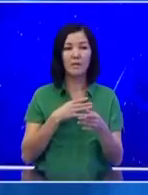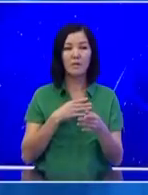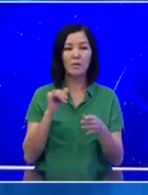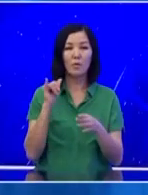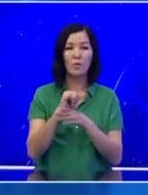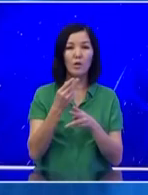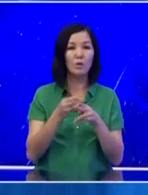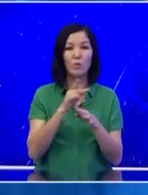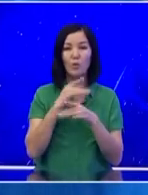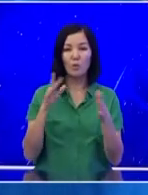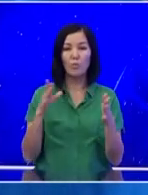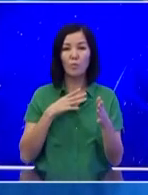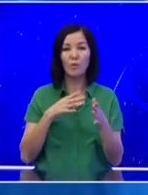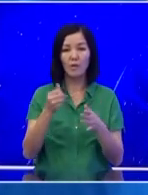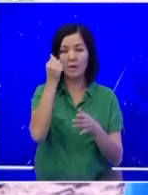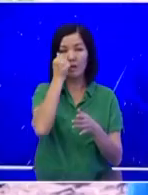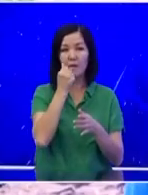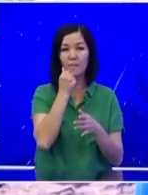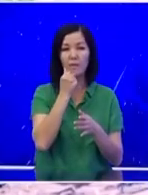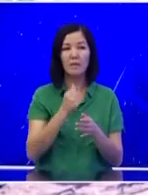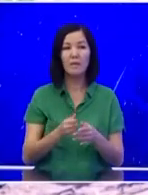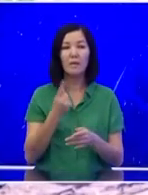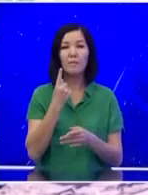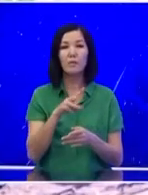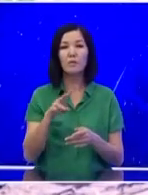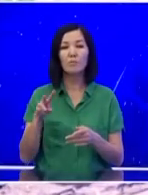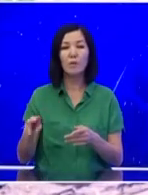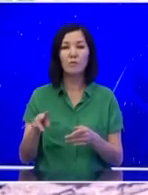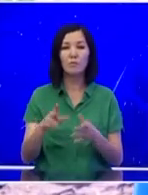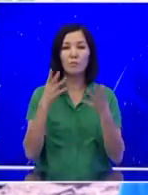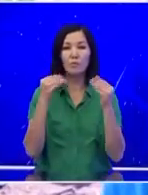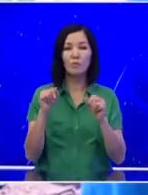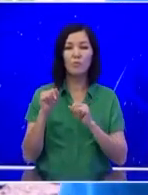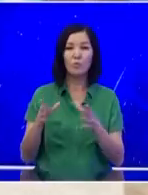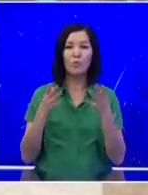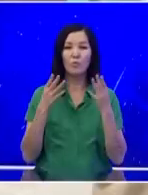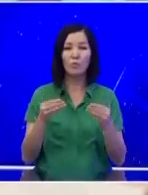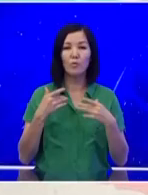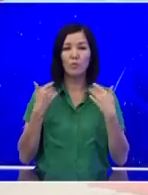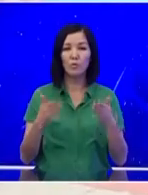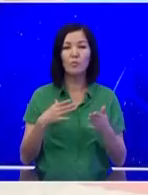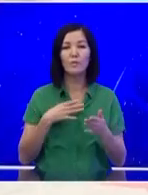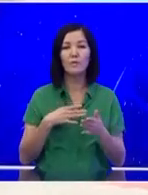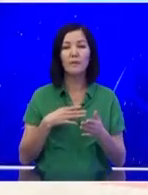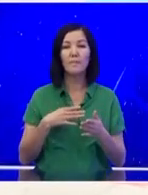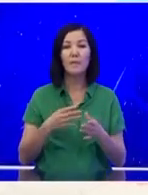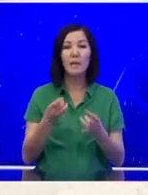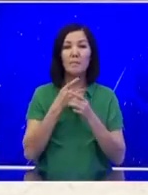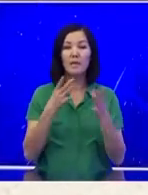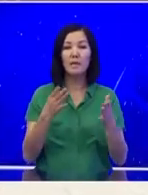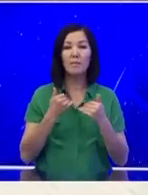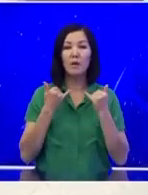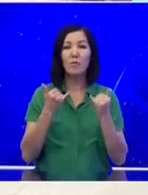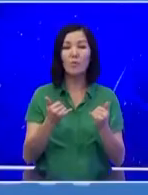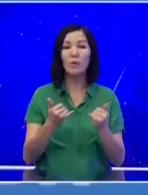келіп жатыр. Рахмет. Бірінші маусым балалар қорғау күні құтты болсын. Балалар күніне орай Сәкен Сейфуллин